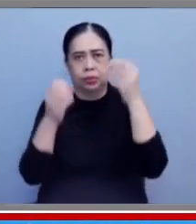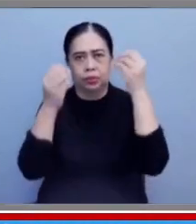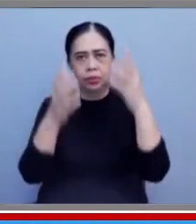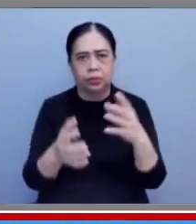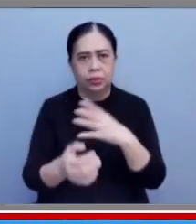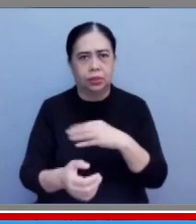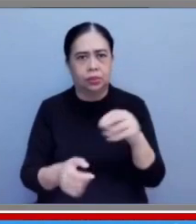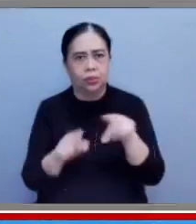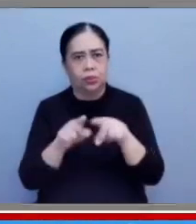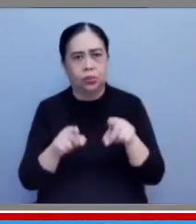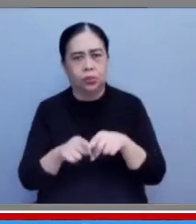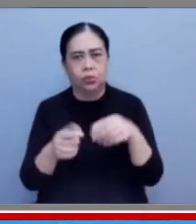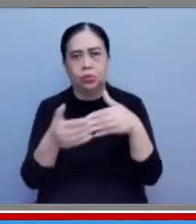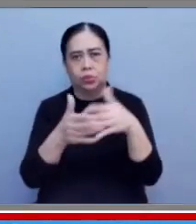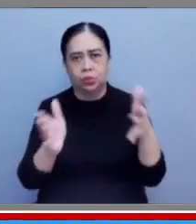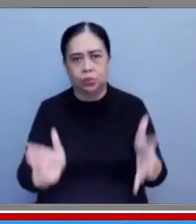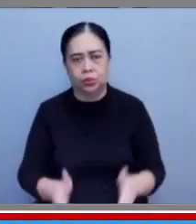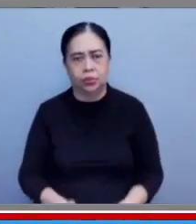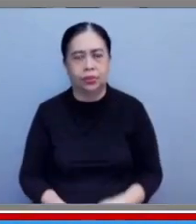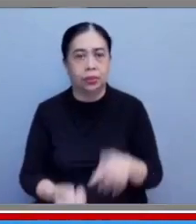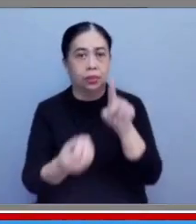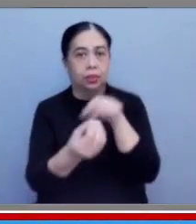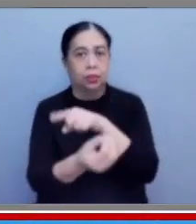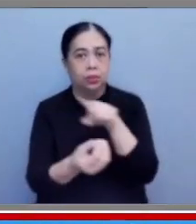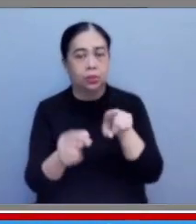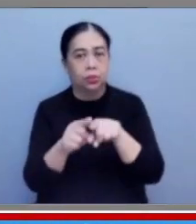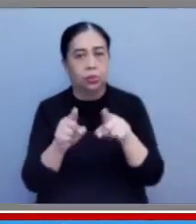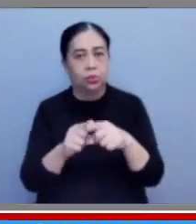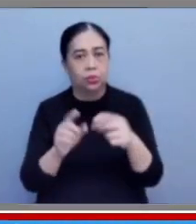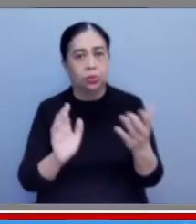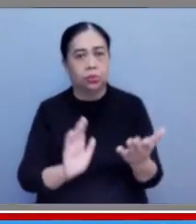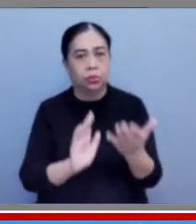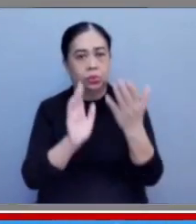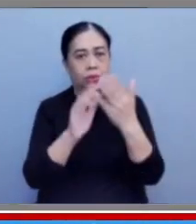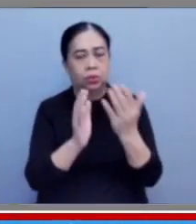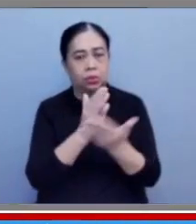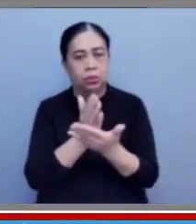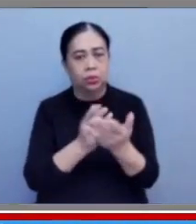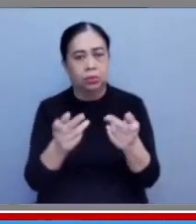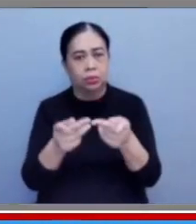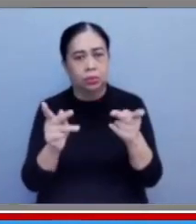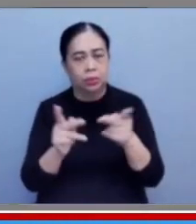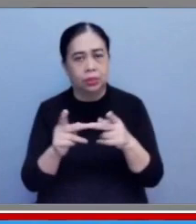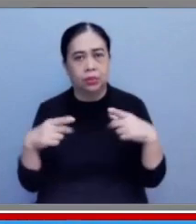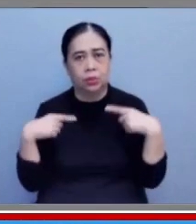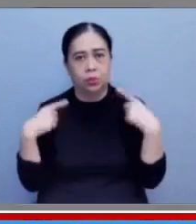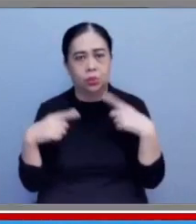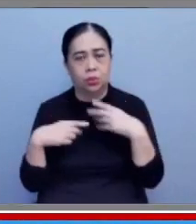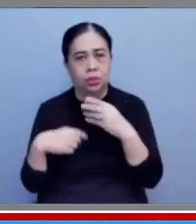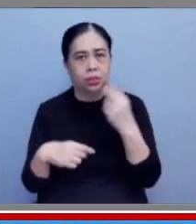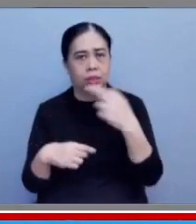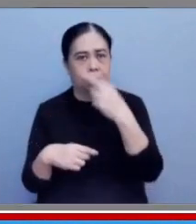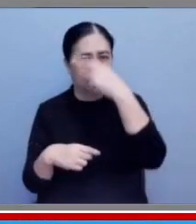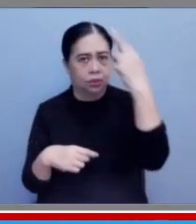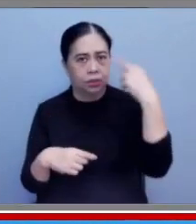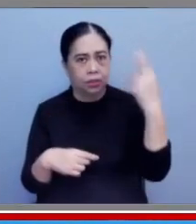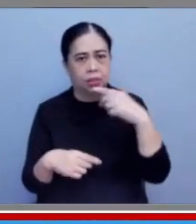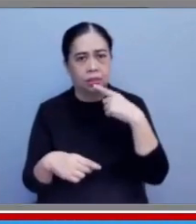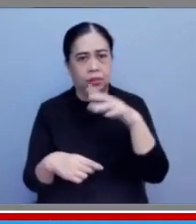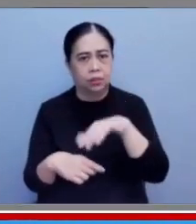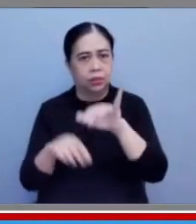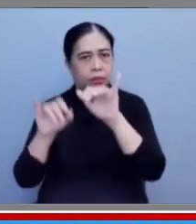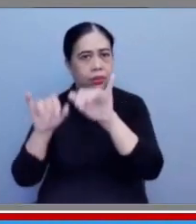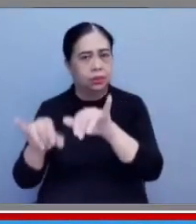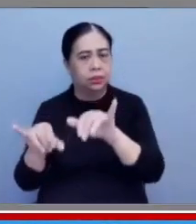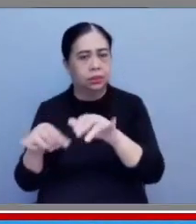ng mga estudyante kanselado rin ang face to face classes sa ilang lugar sa Laguna at Rizal payo ng autoridad na manatili muna sa loob